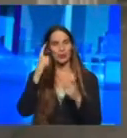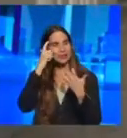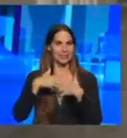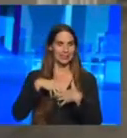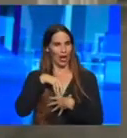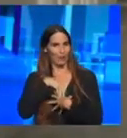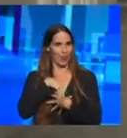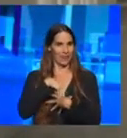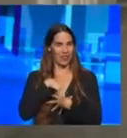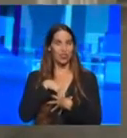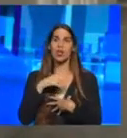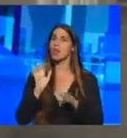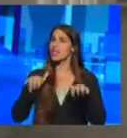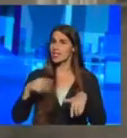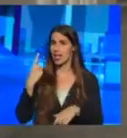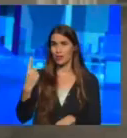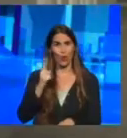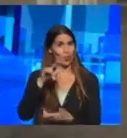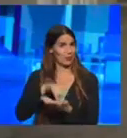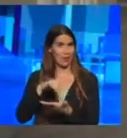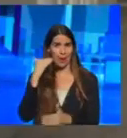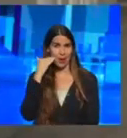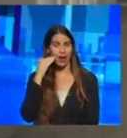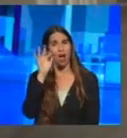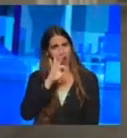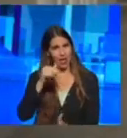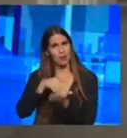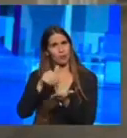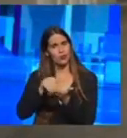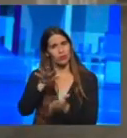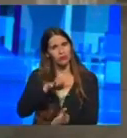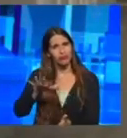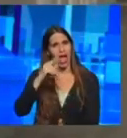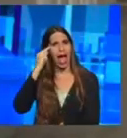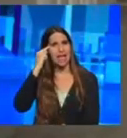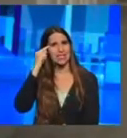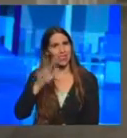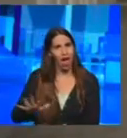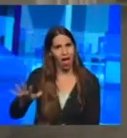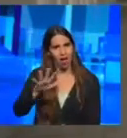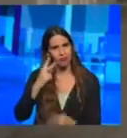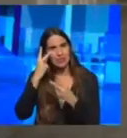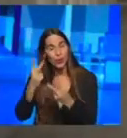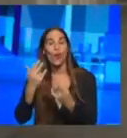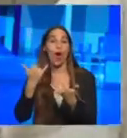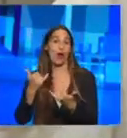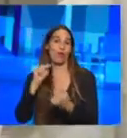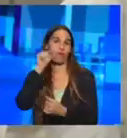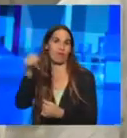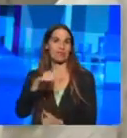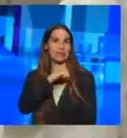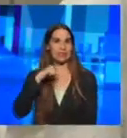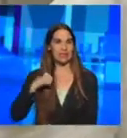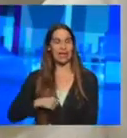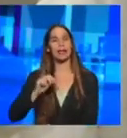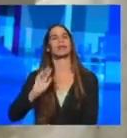טראמפ עצמו הוא לא נמצא באמריקה, הוא עדיין ממשיך את הביקור שלו במדינות שונות ביבשת אסיה. היום למשל הוא הגיע לסין, הוא ימשיך